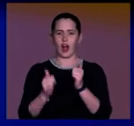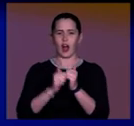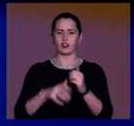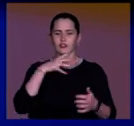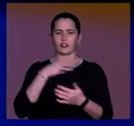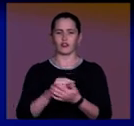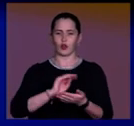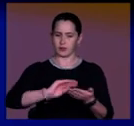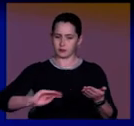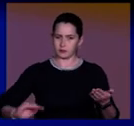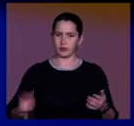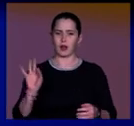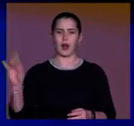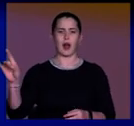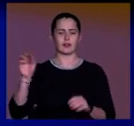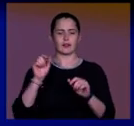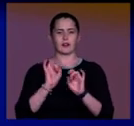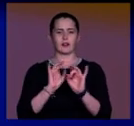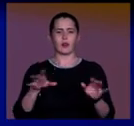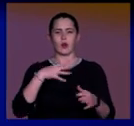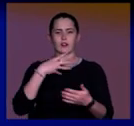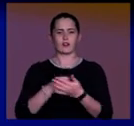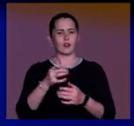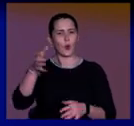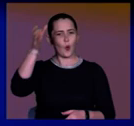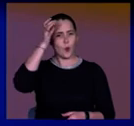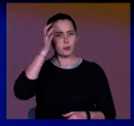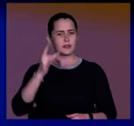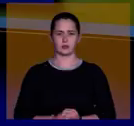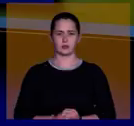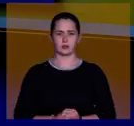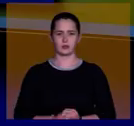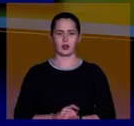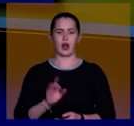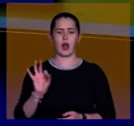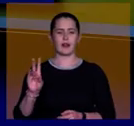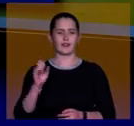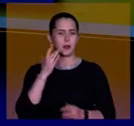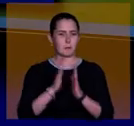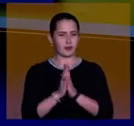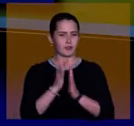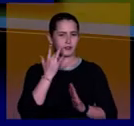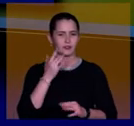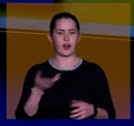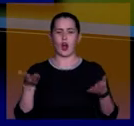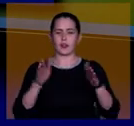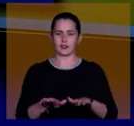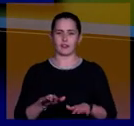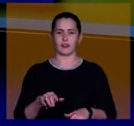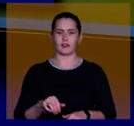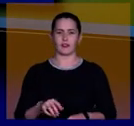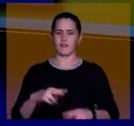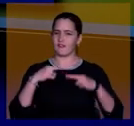из своих произведений писательница давала умный и сердечный совет она просила своих ребят оставаться